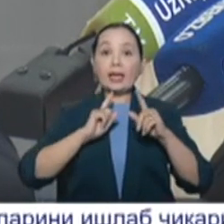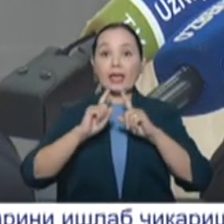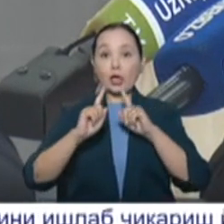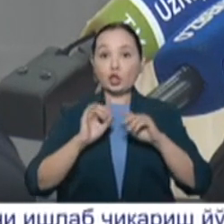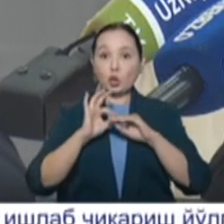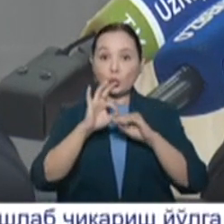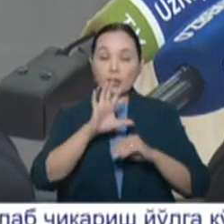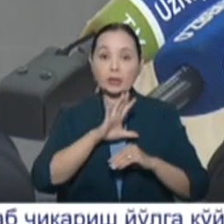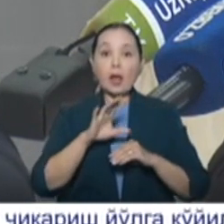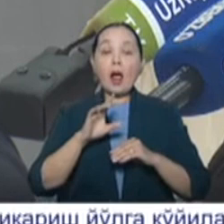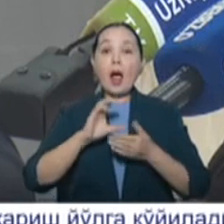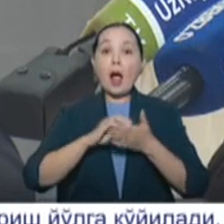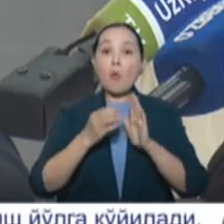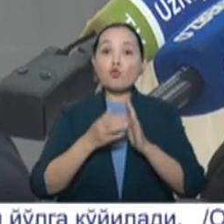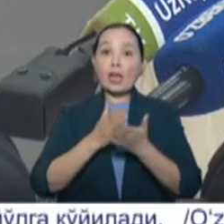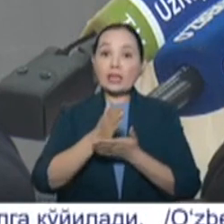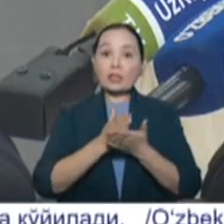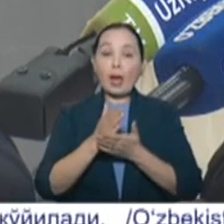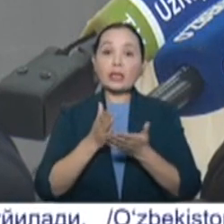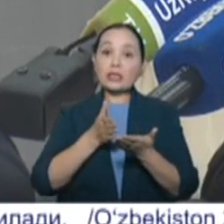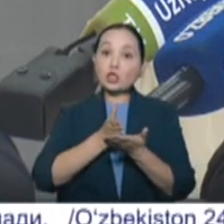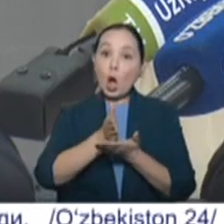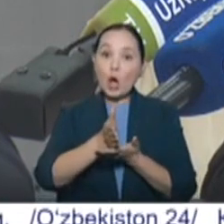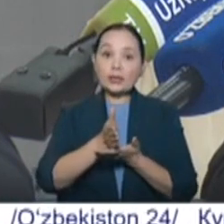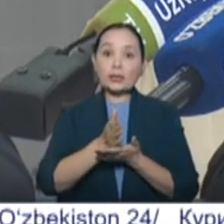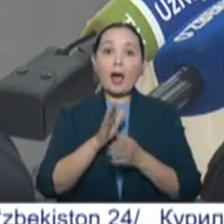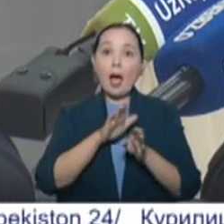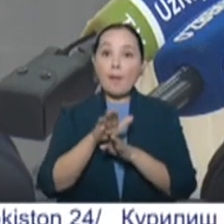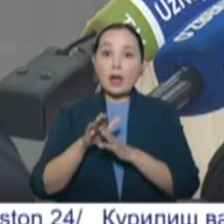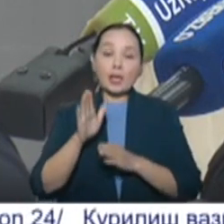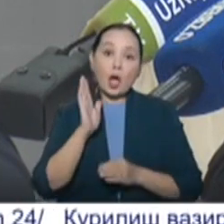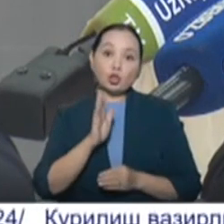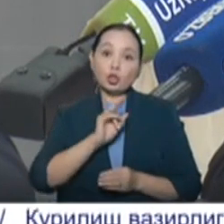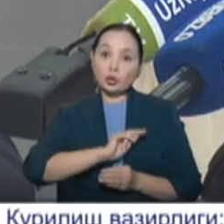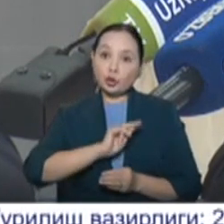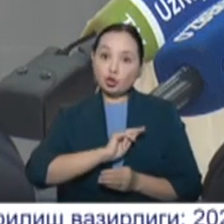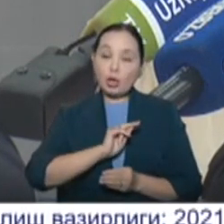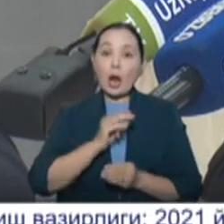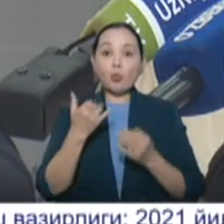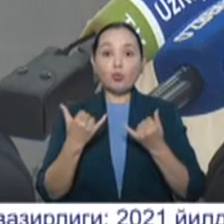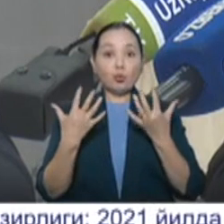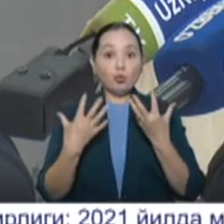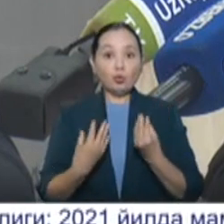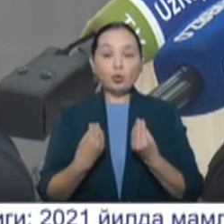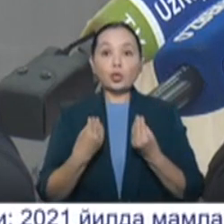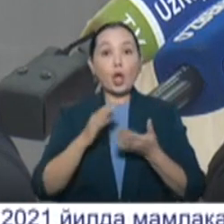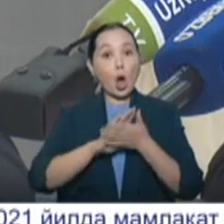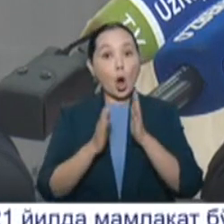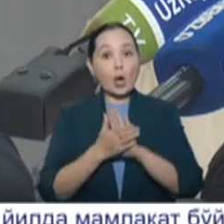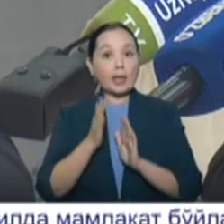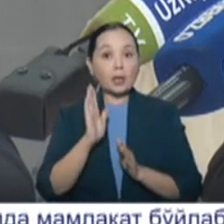o'tkazildi va kommunal xizmat ko'rsatish sohasida amalga oshirilayotgan ishlar va bugungi kun holati